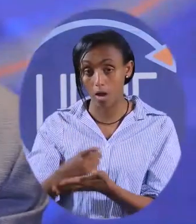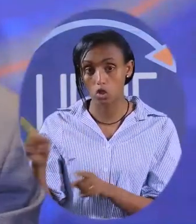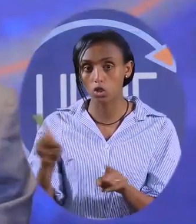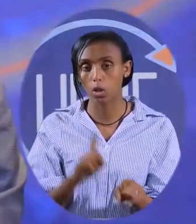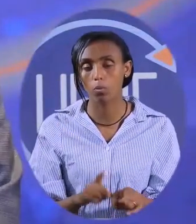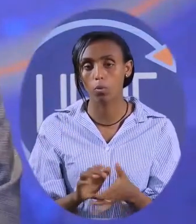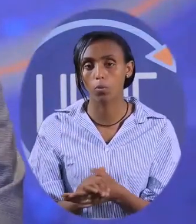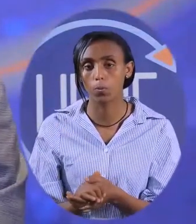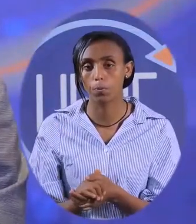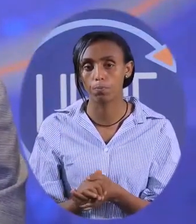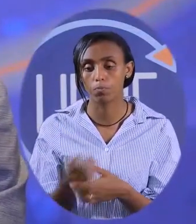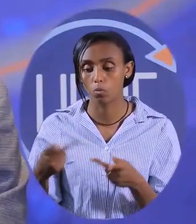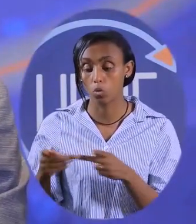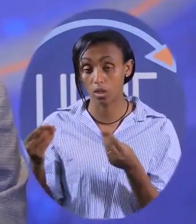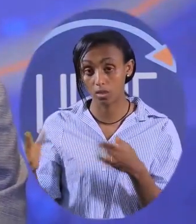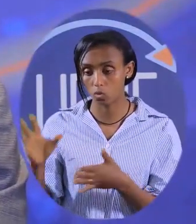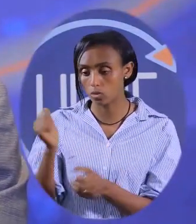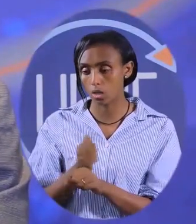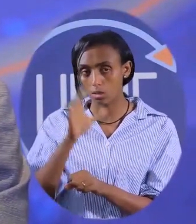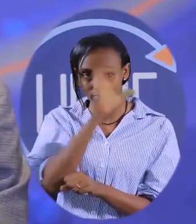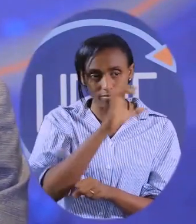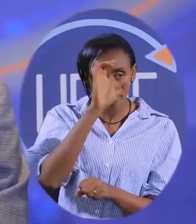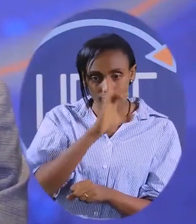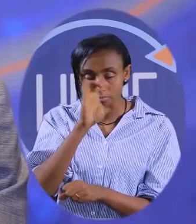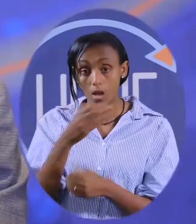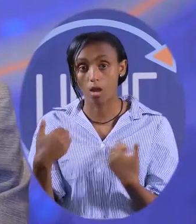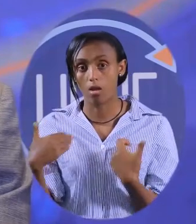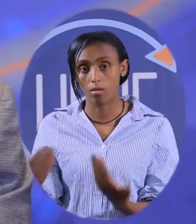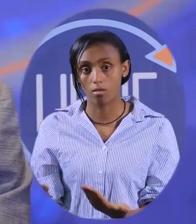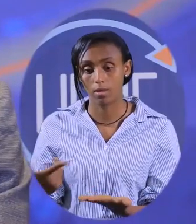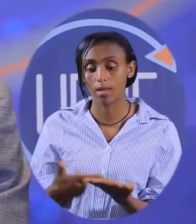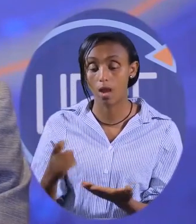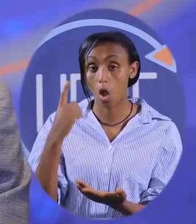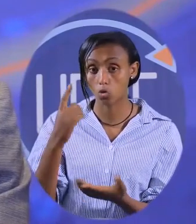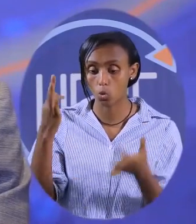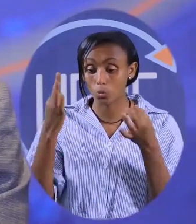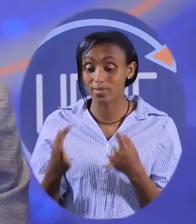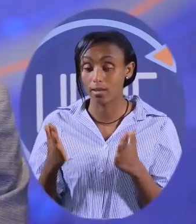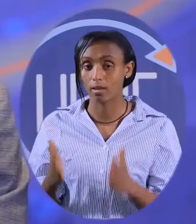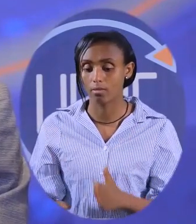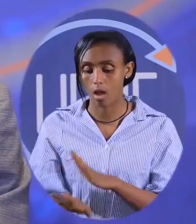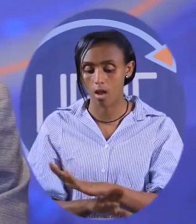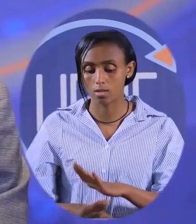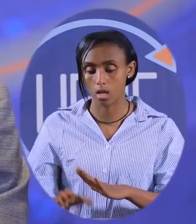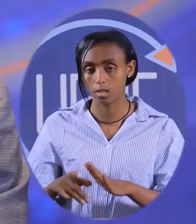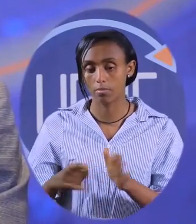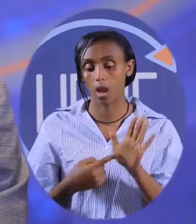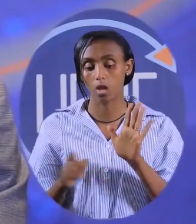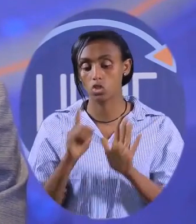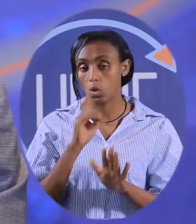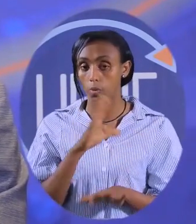ደግሞ ቦታ አጥተው ስራ ይፈልጋሉ። ይሄ አንዱ የቁርጠኝነቱ አናሳነት መገለጫ